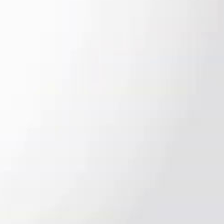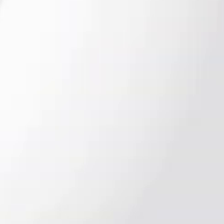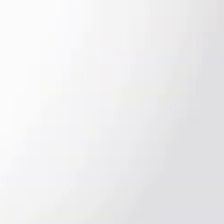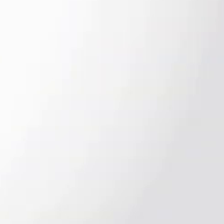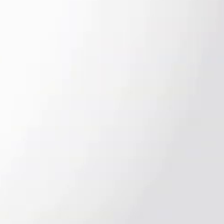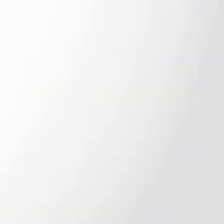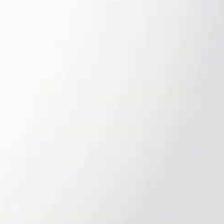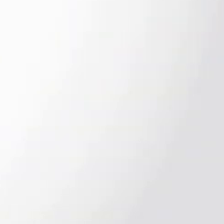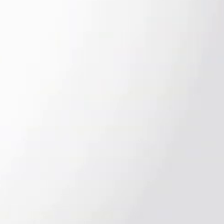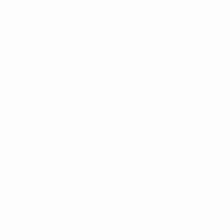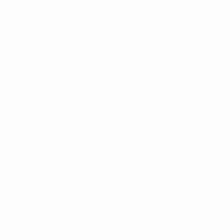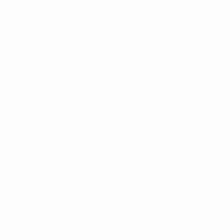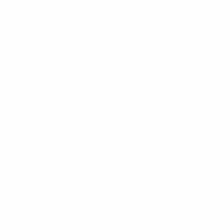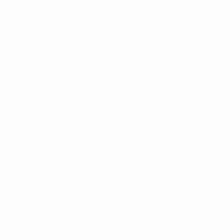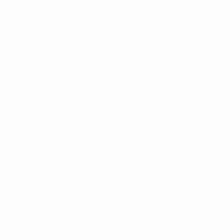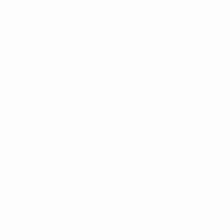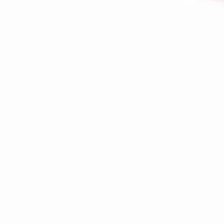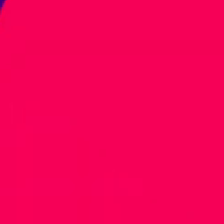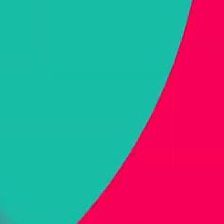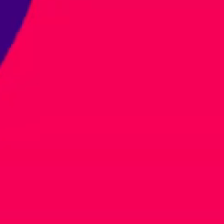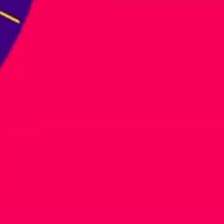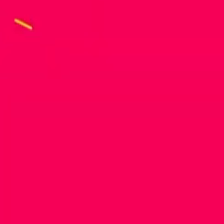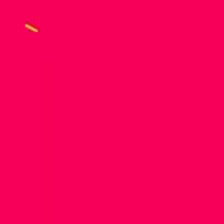TV KPM.